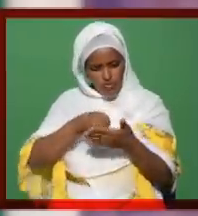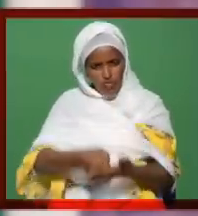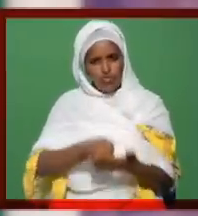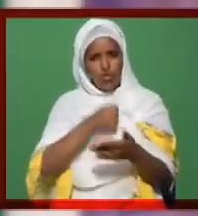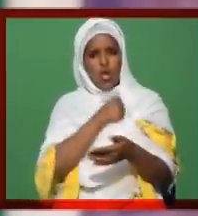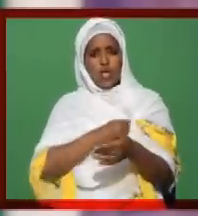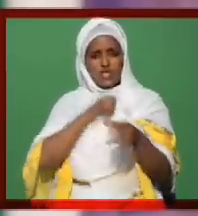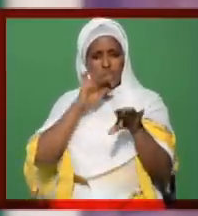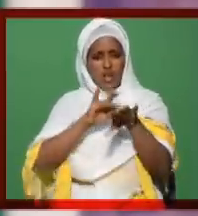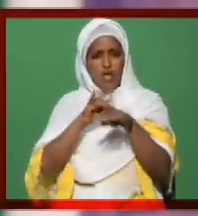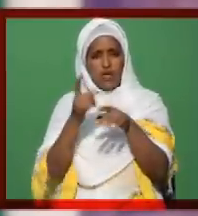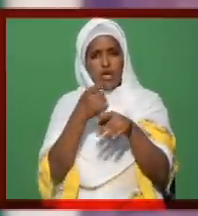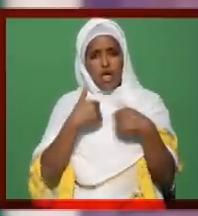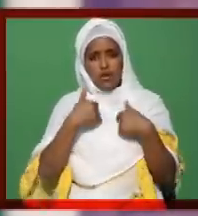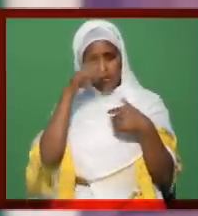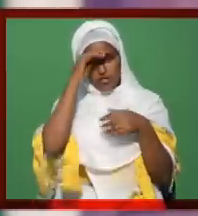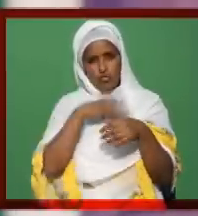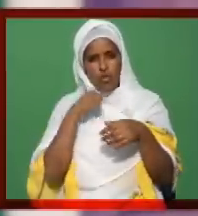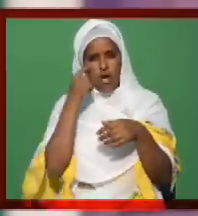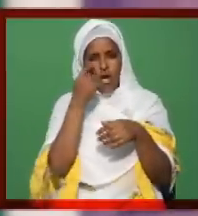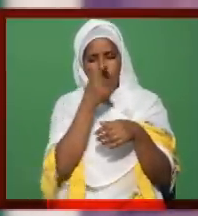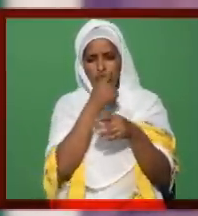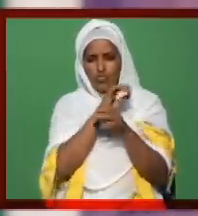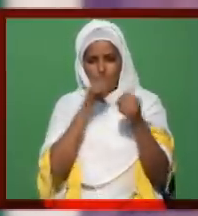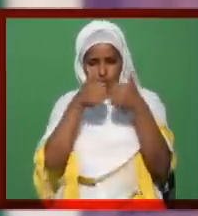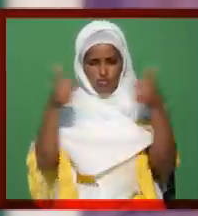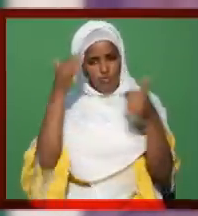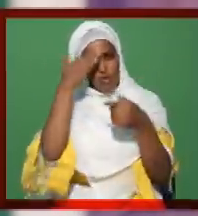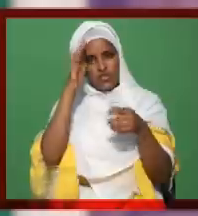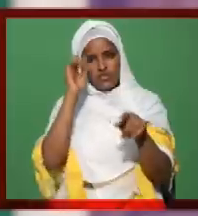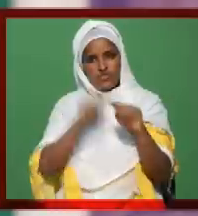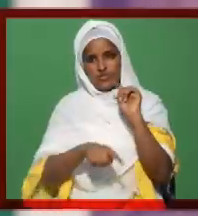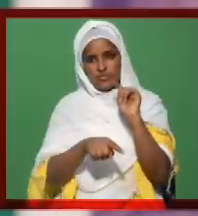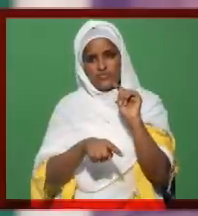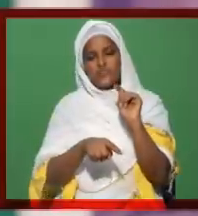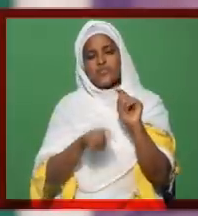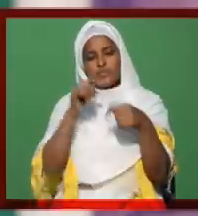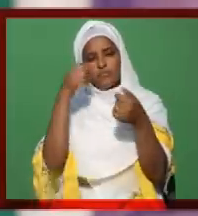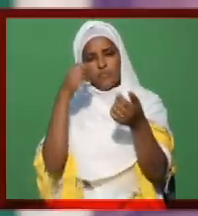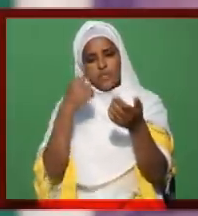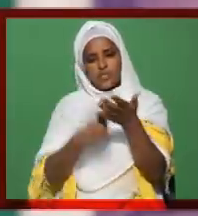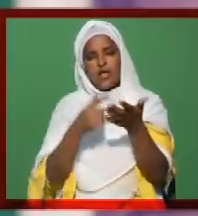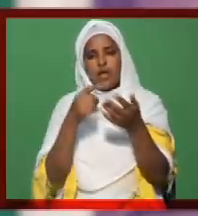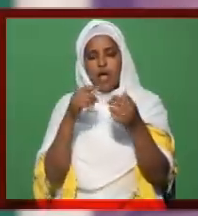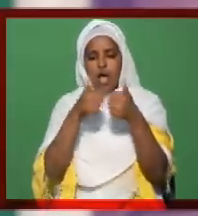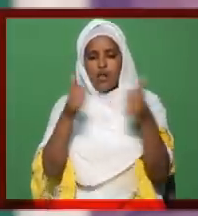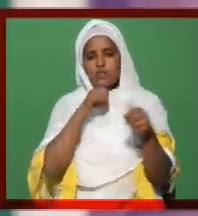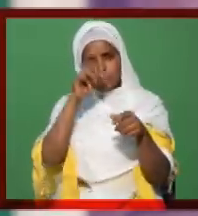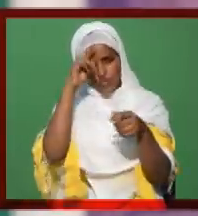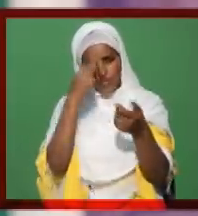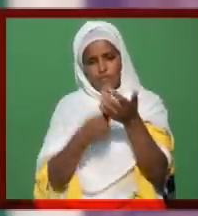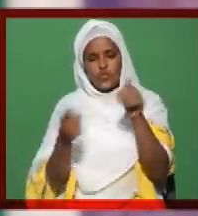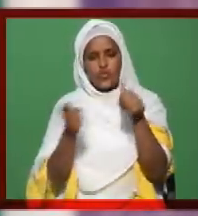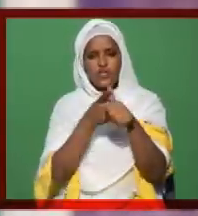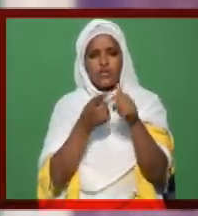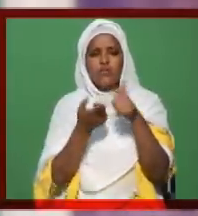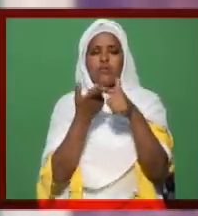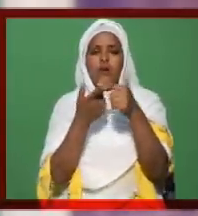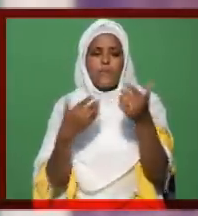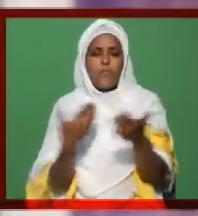ጽኑ ሐዘን ላይ ያለ ሰው ደግሞ አይኑ በካና ነው ሰው አይለይም ስለዚህ ሰዓት ላይ ይወቀረች ነው ሁለተኛው በሐዲስ ጋር ስለተነሳ